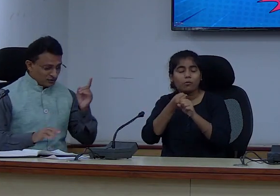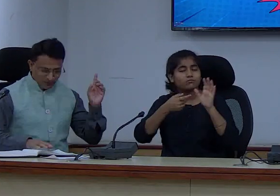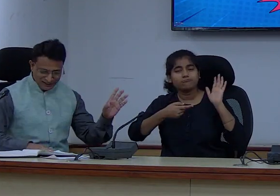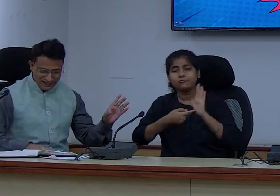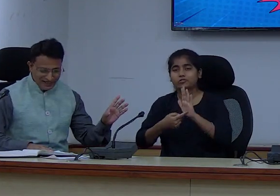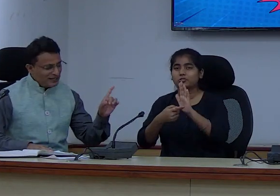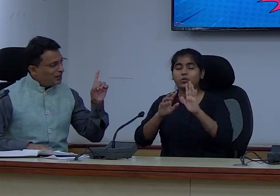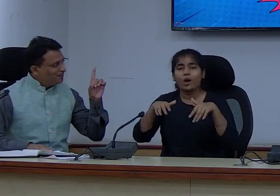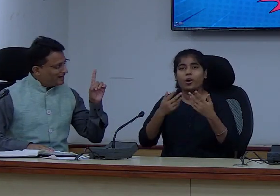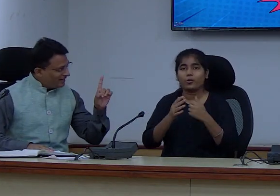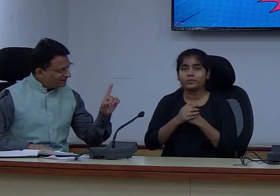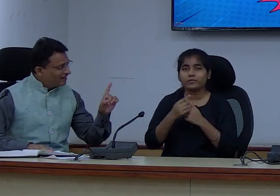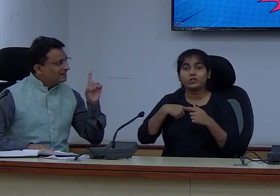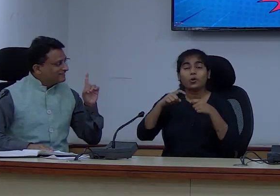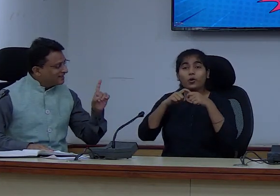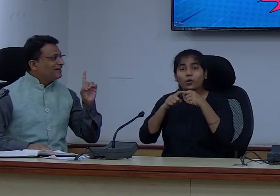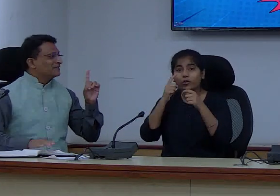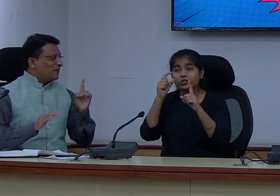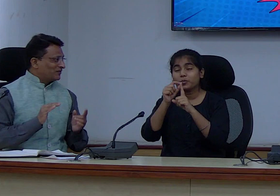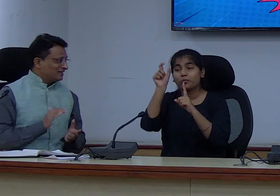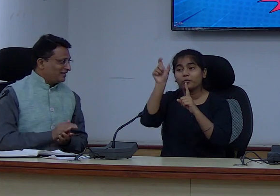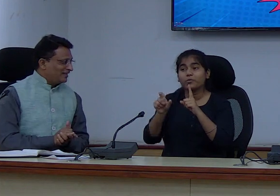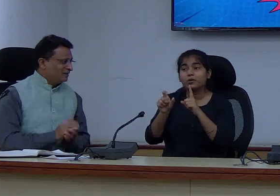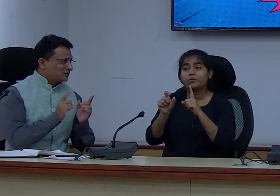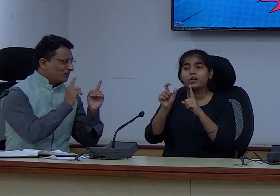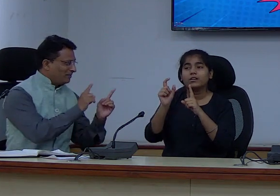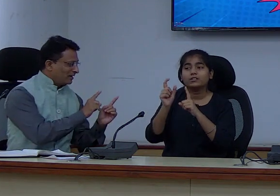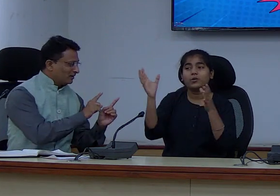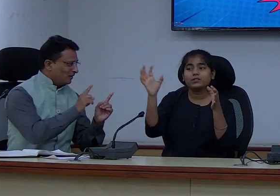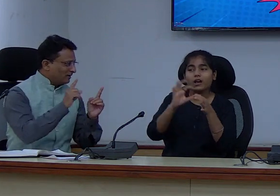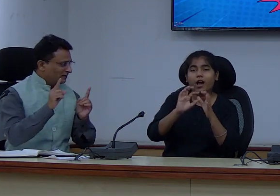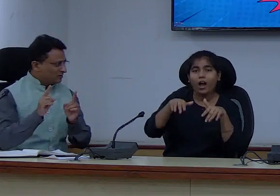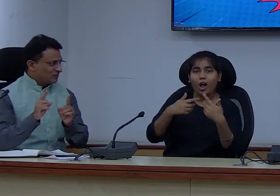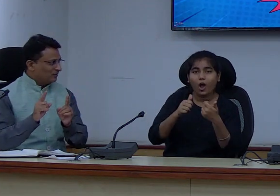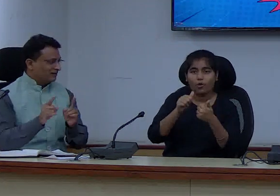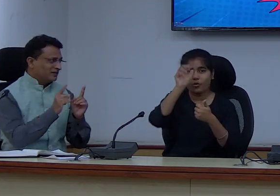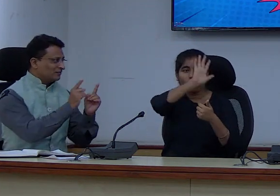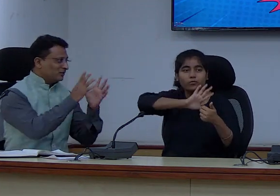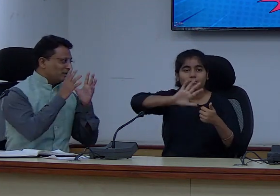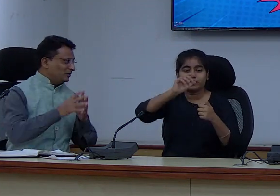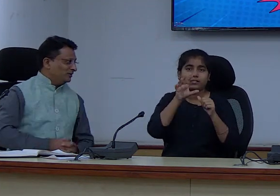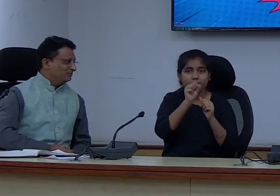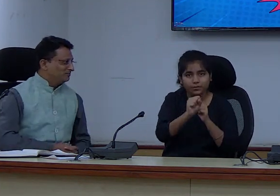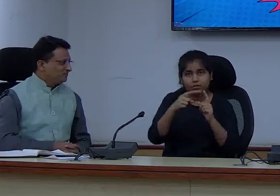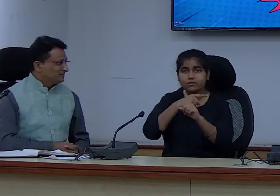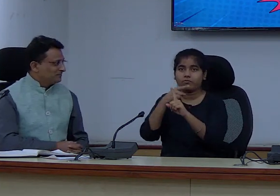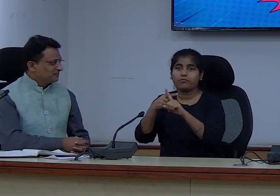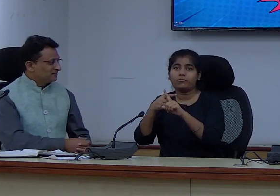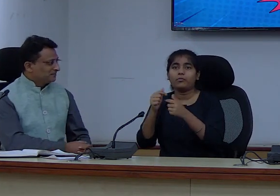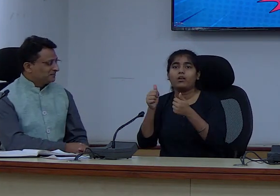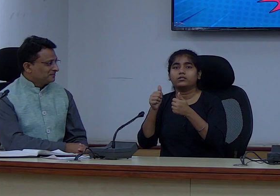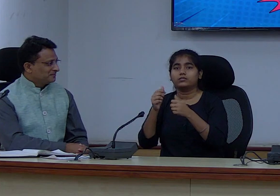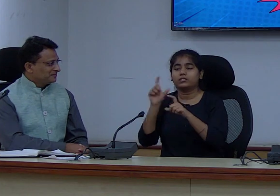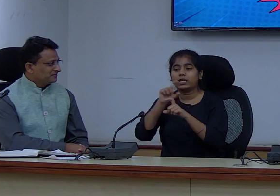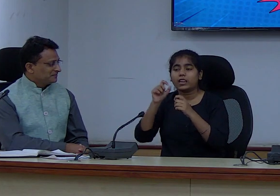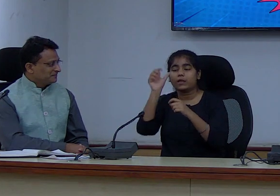देश की परिसीमा को लंघकर पूरे विश्व में अगर ये कॉमिक बुक से निकल कर एक पहचान बन जाए प्रिया वॉरियर की, तो वो कैसे बनेगी. तो प्रश्न यही है कि हम प्रिया तक